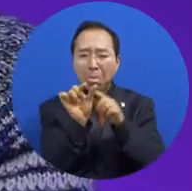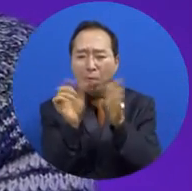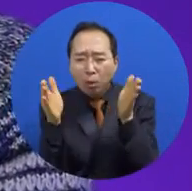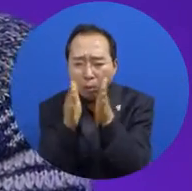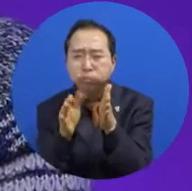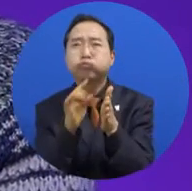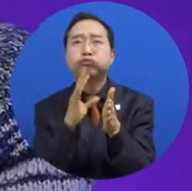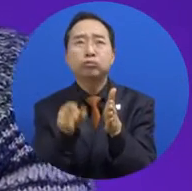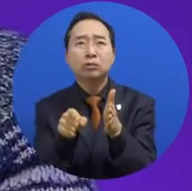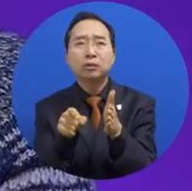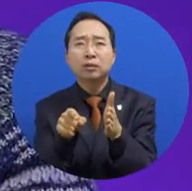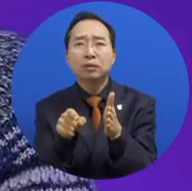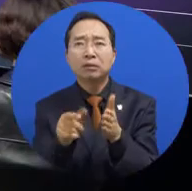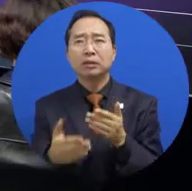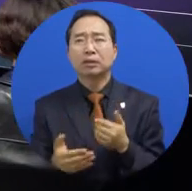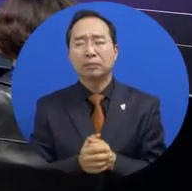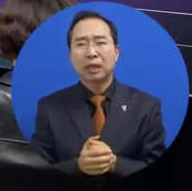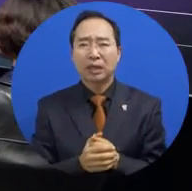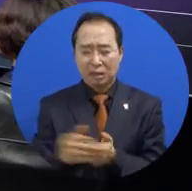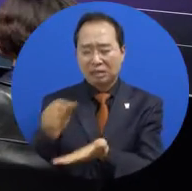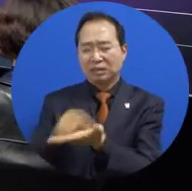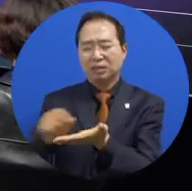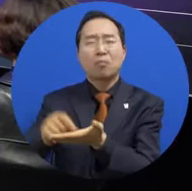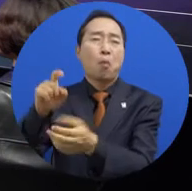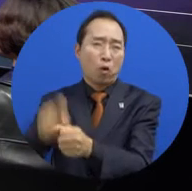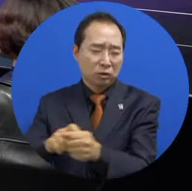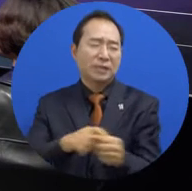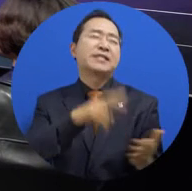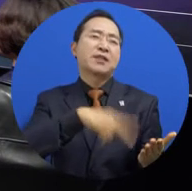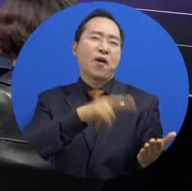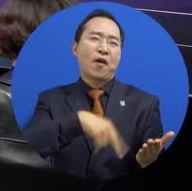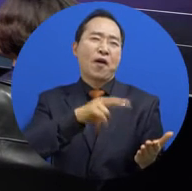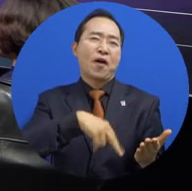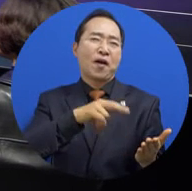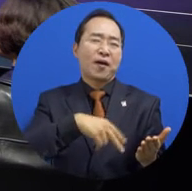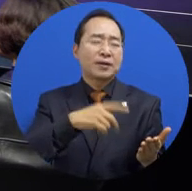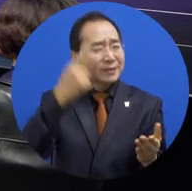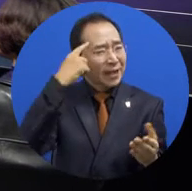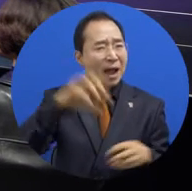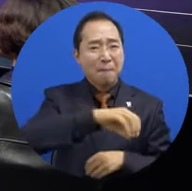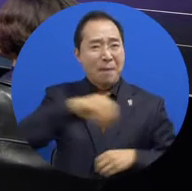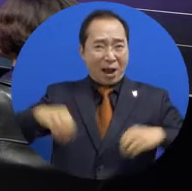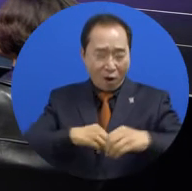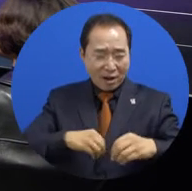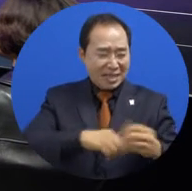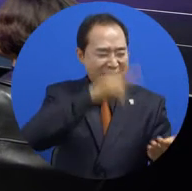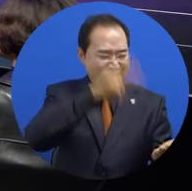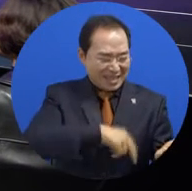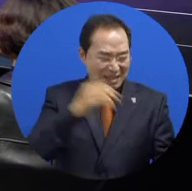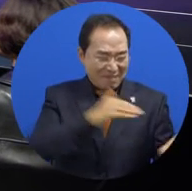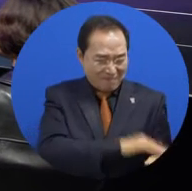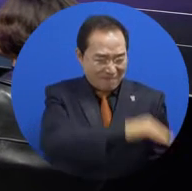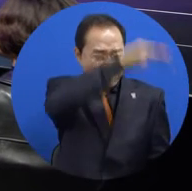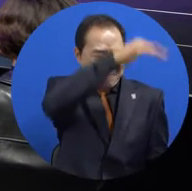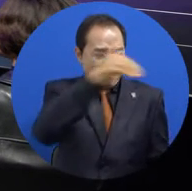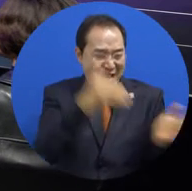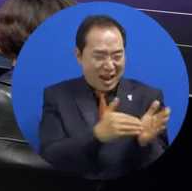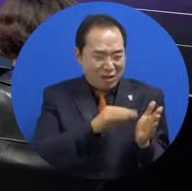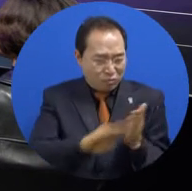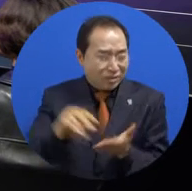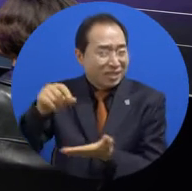영역도 굉장히 줄어들죠. 그래서 쓰기 위해 읽는다. 이렇게 바꾸면